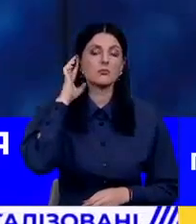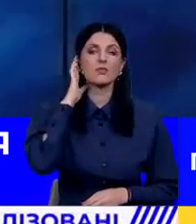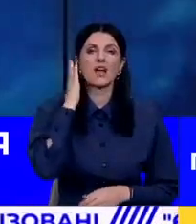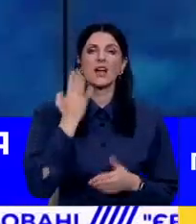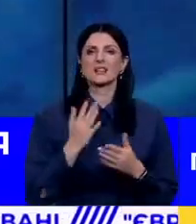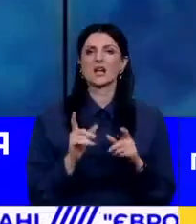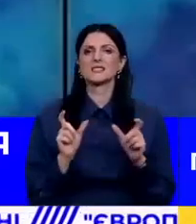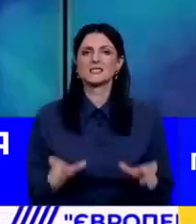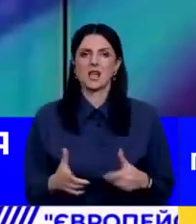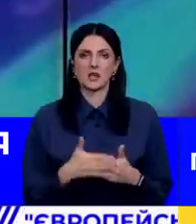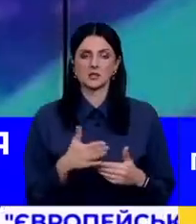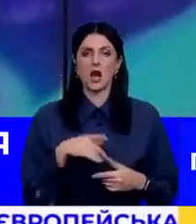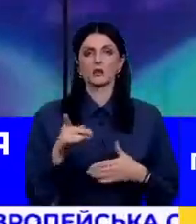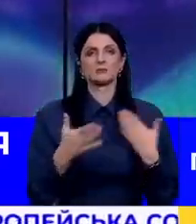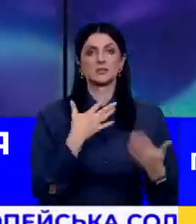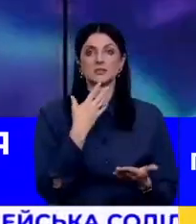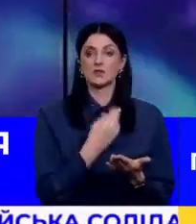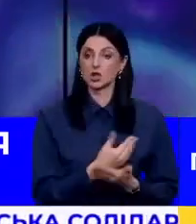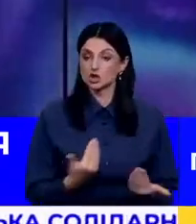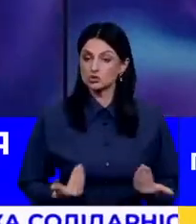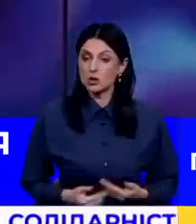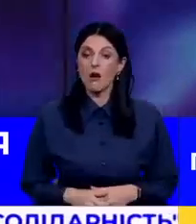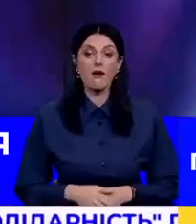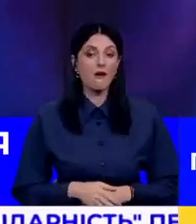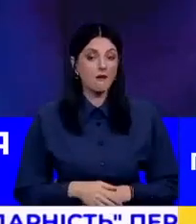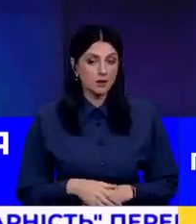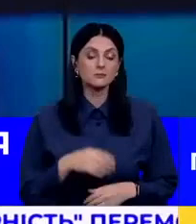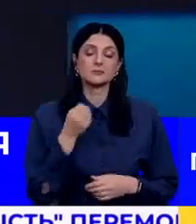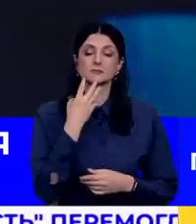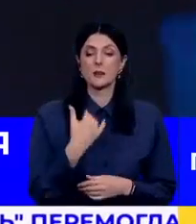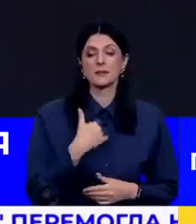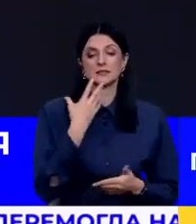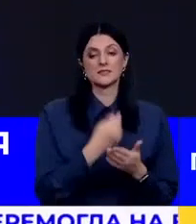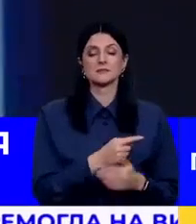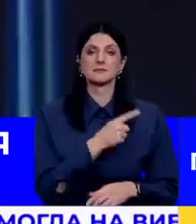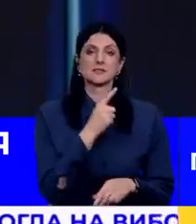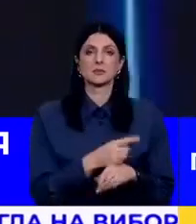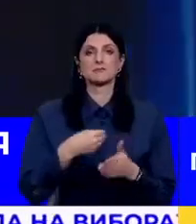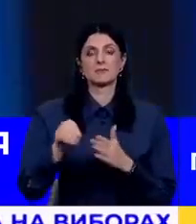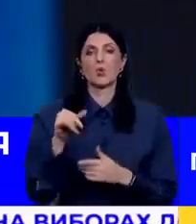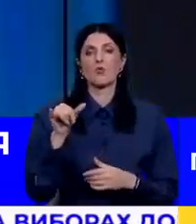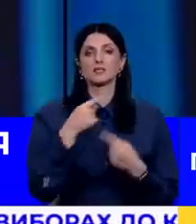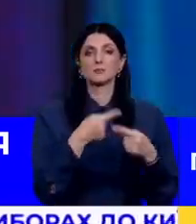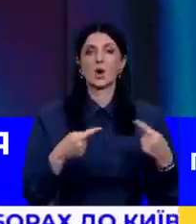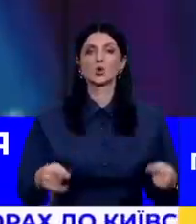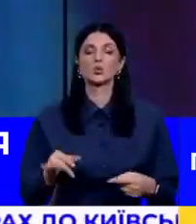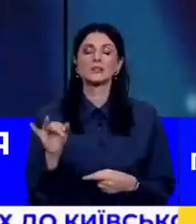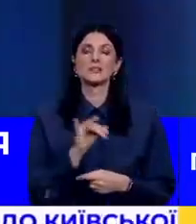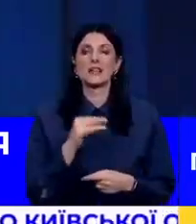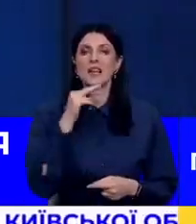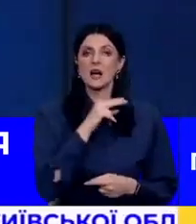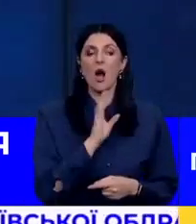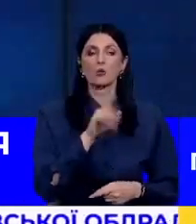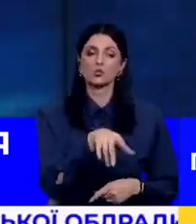санкции в отношении своих жителей и говорит, ах так, тогда мы запретим своим покупать у вас продукты и лекарства. И пусть они мучаются, а вам будет стыдно за